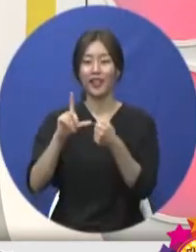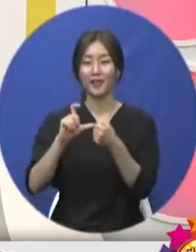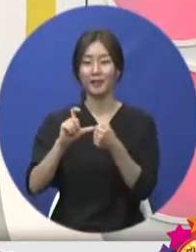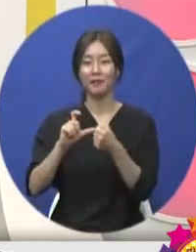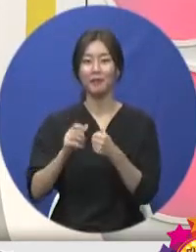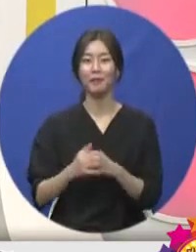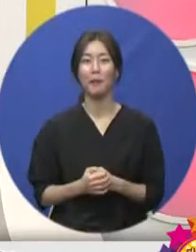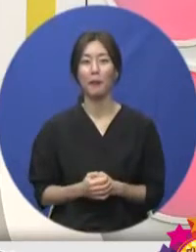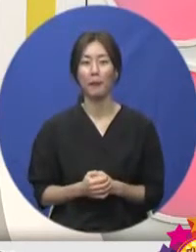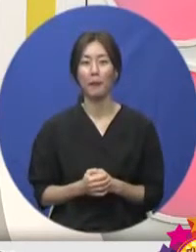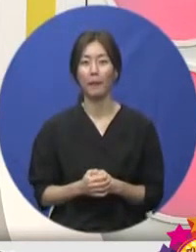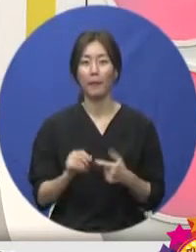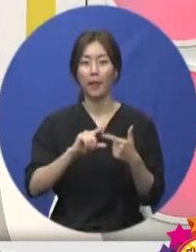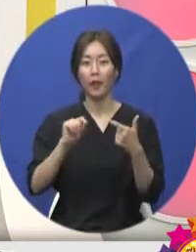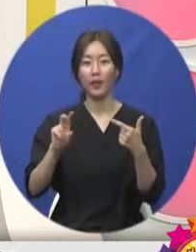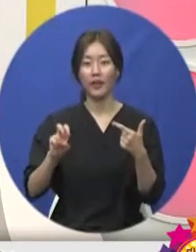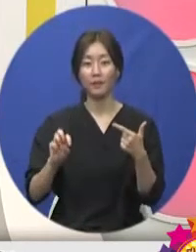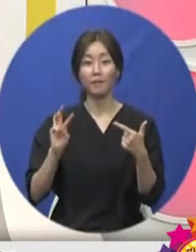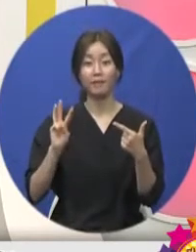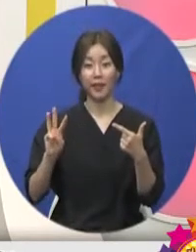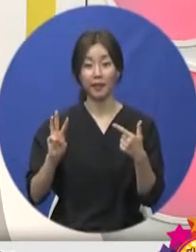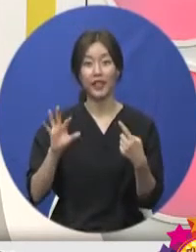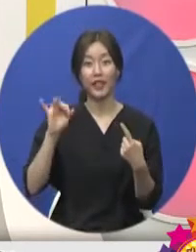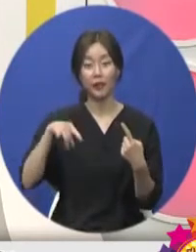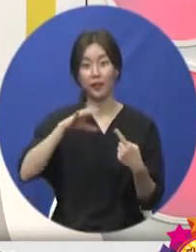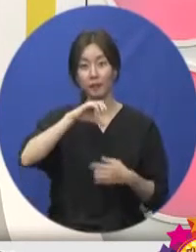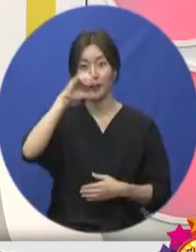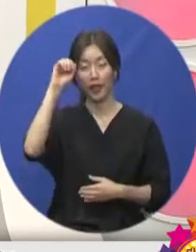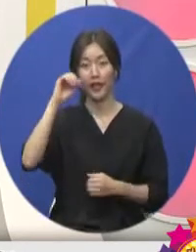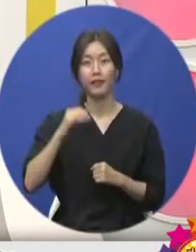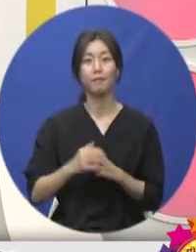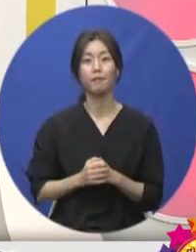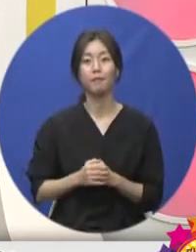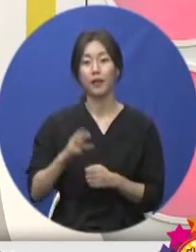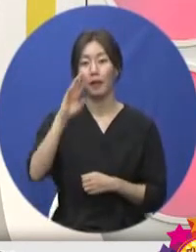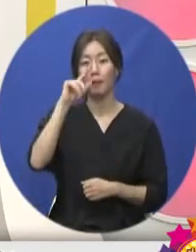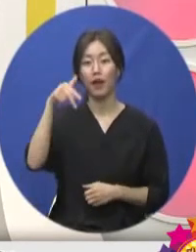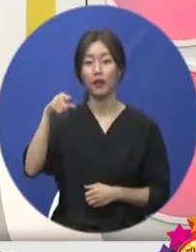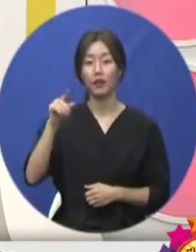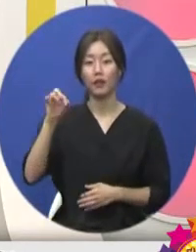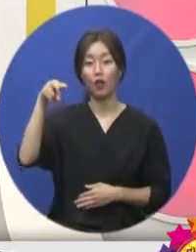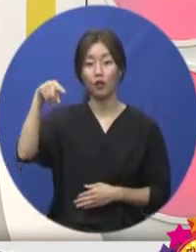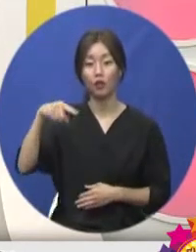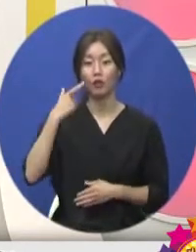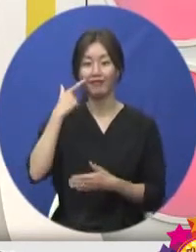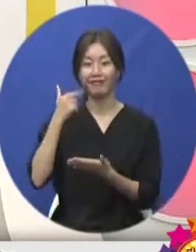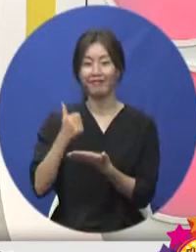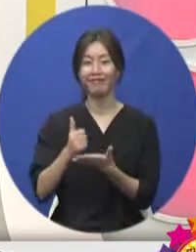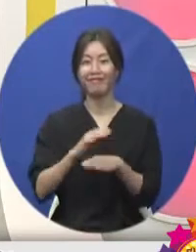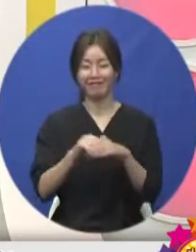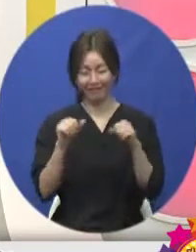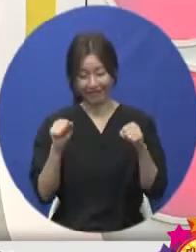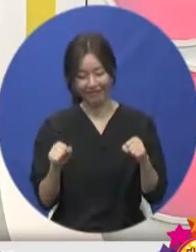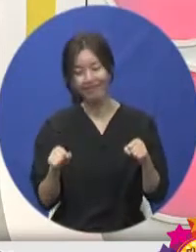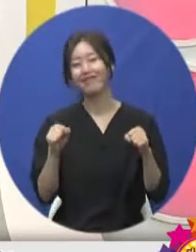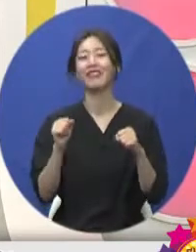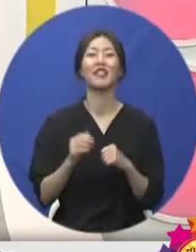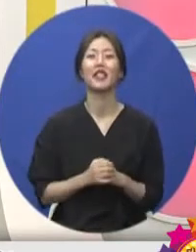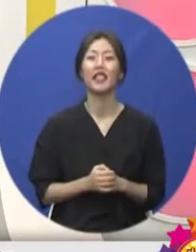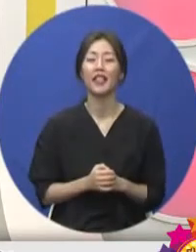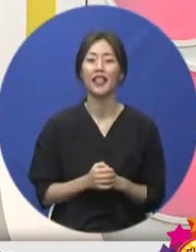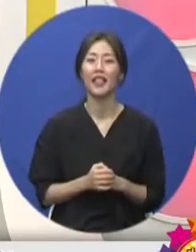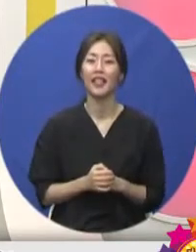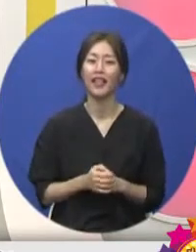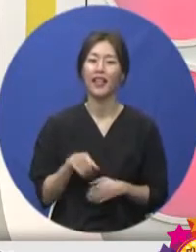15번째. 자, 6월 23일 날 자원하신 창원 씨의 박정수 아버님이시다. 안녕하세요.